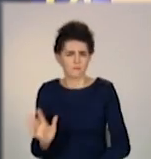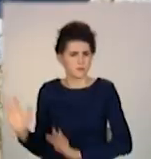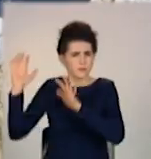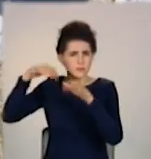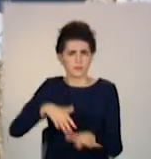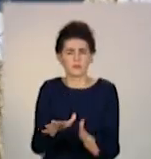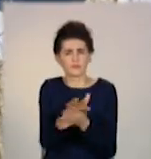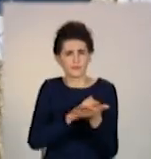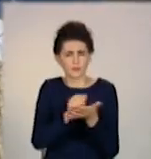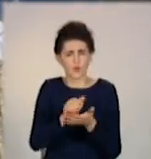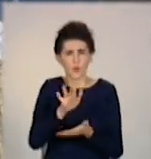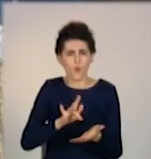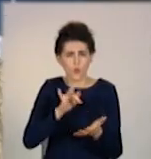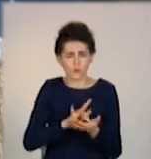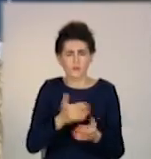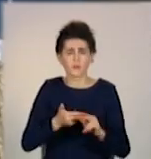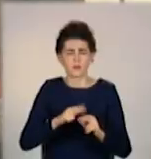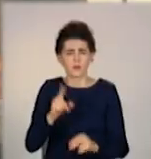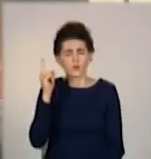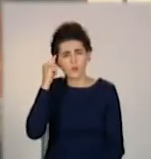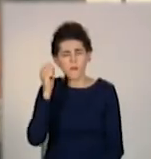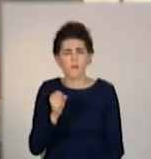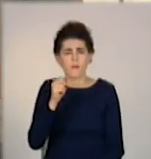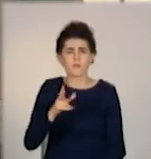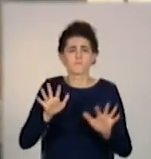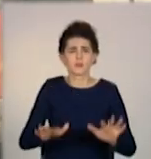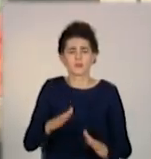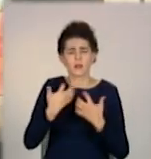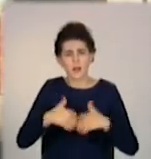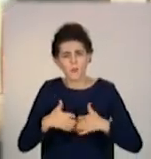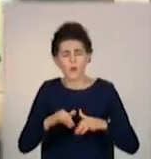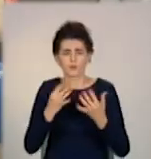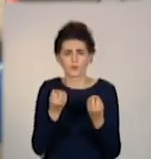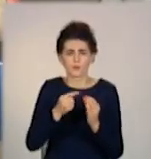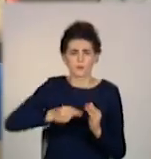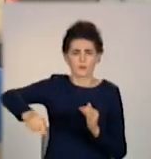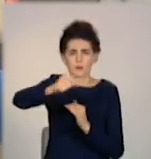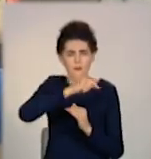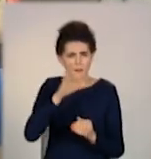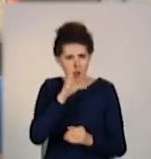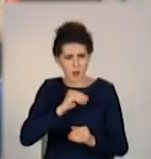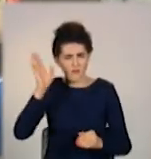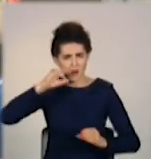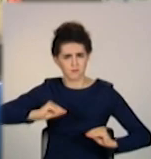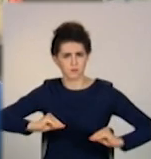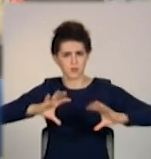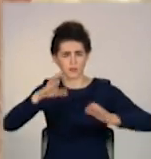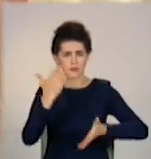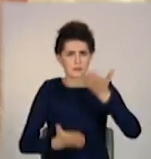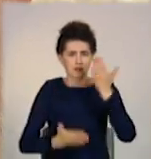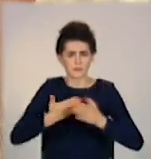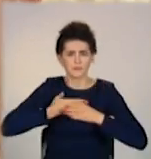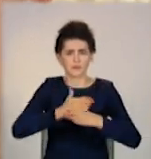існує. У разі прориву дамби по південних околицях Краматорської старій частині міста доведеться плавати на човнах, попереджають у